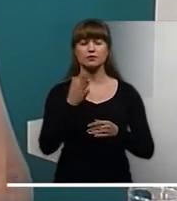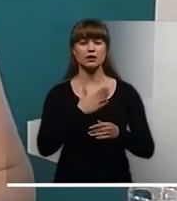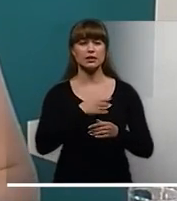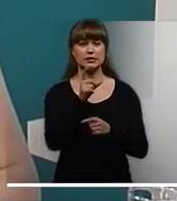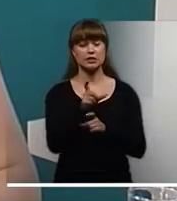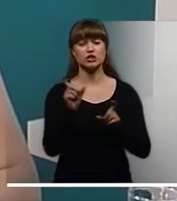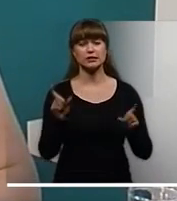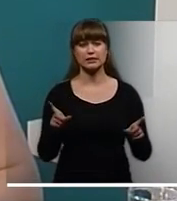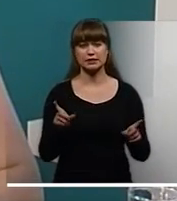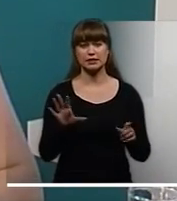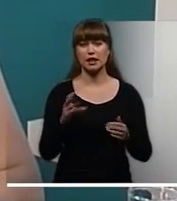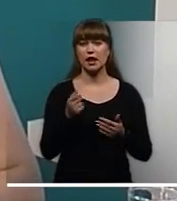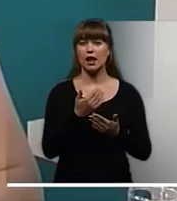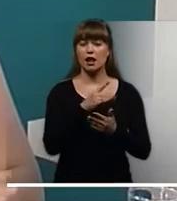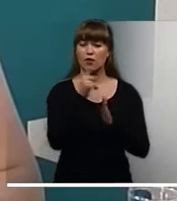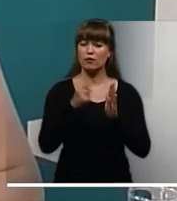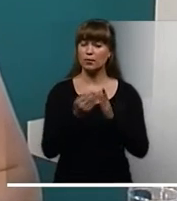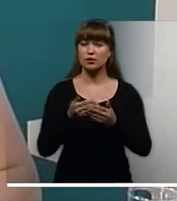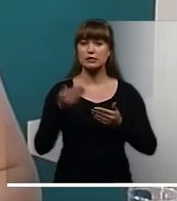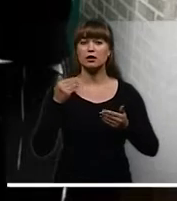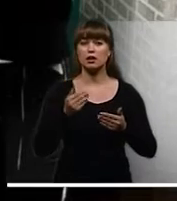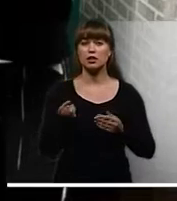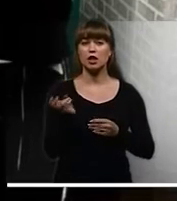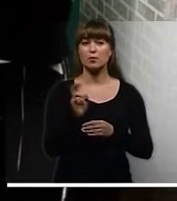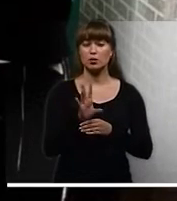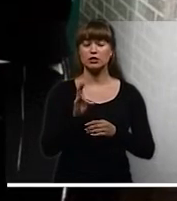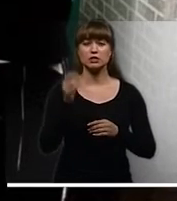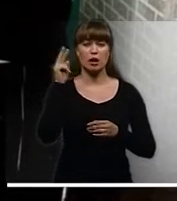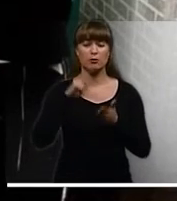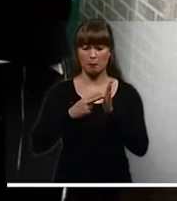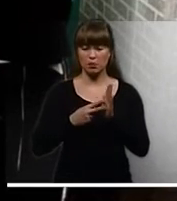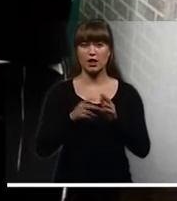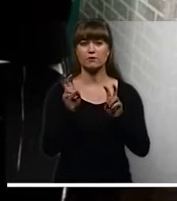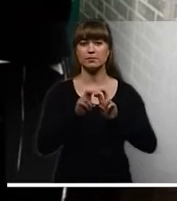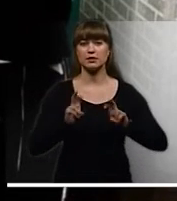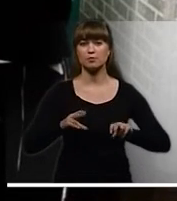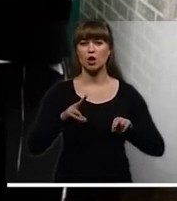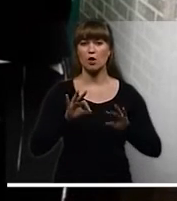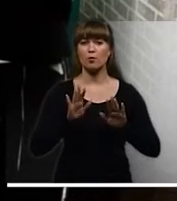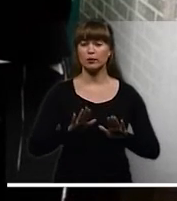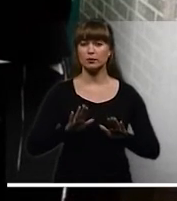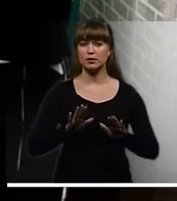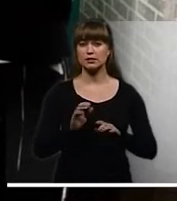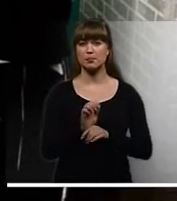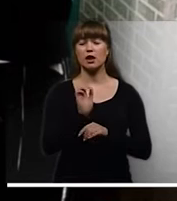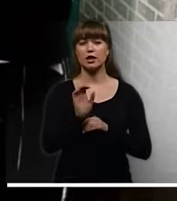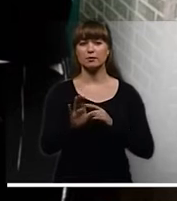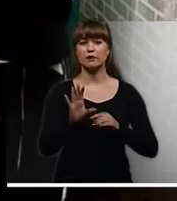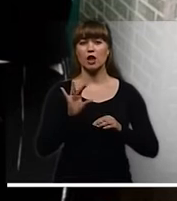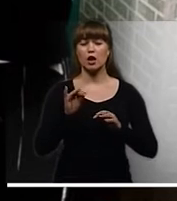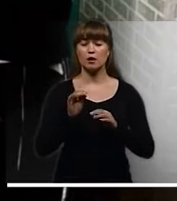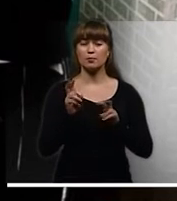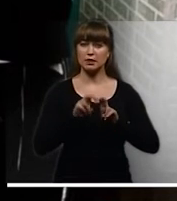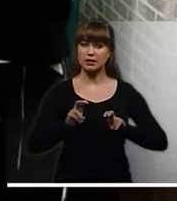один из наших телезрителей, вот вопрос, заданный заранее, приходит на плановый медосмотр. По месту работы направляют сотрудников,